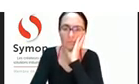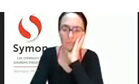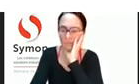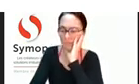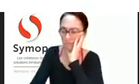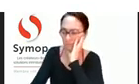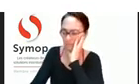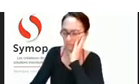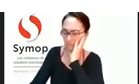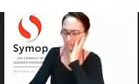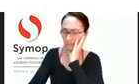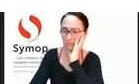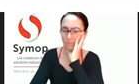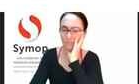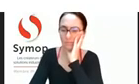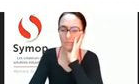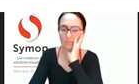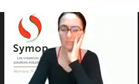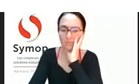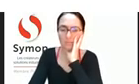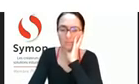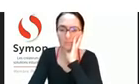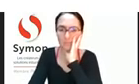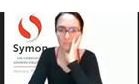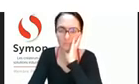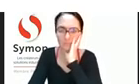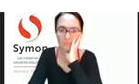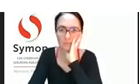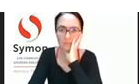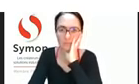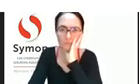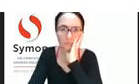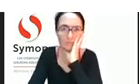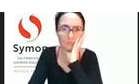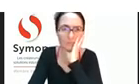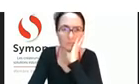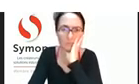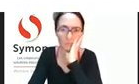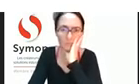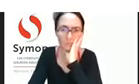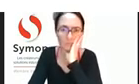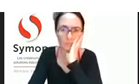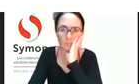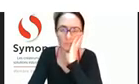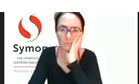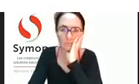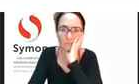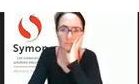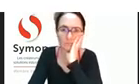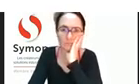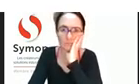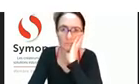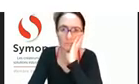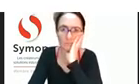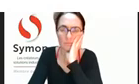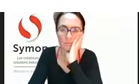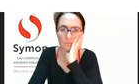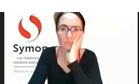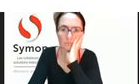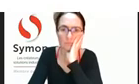fait, les masses vont s'annuler au fur et à mesure qu'elles tournent pour éviter justement que tout l'ensemble ne